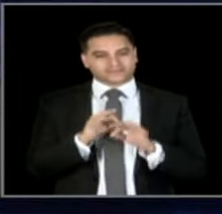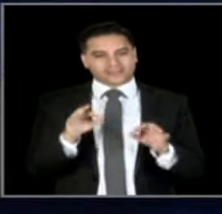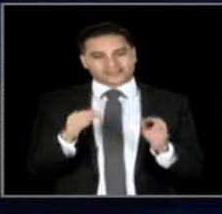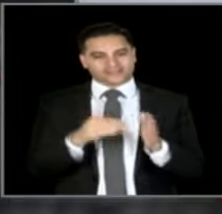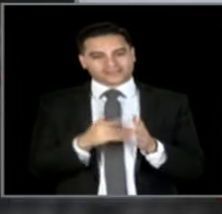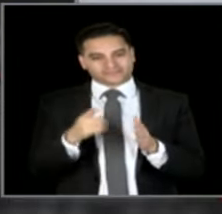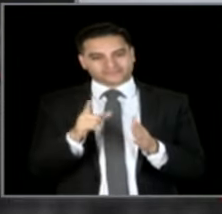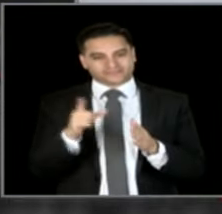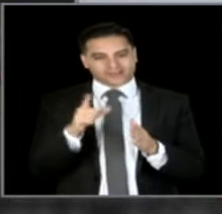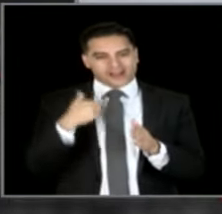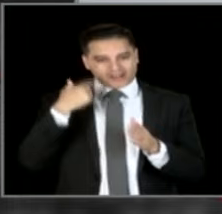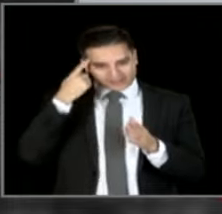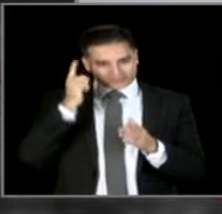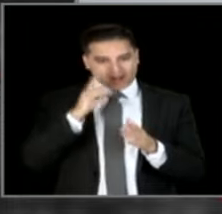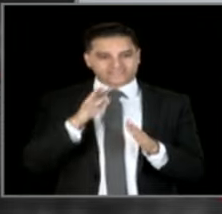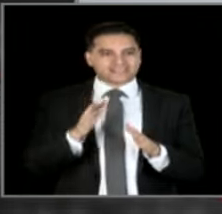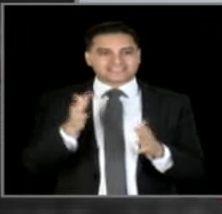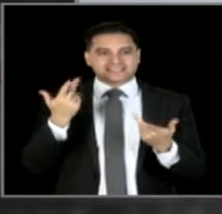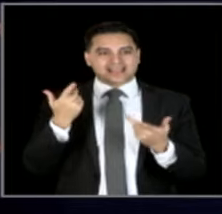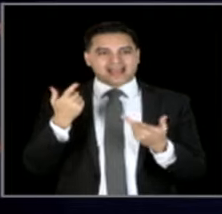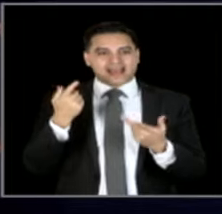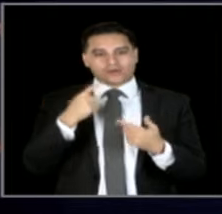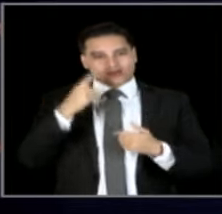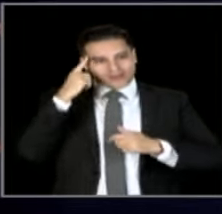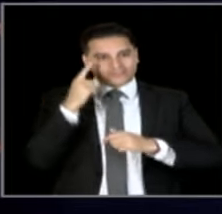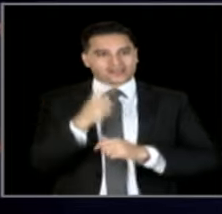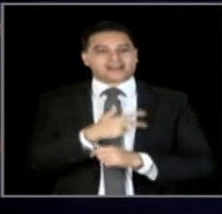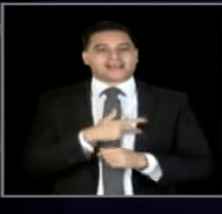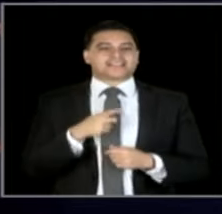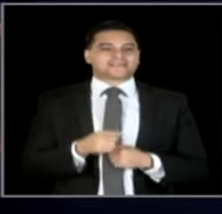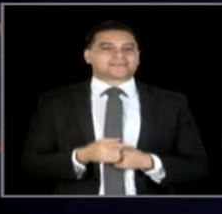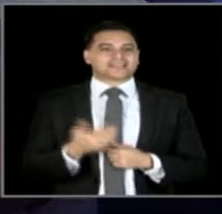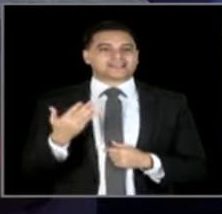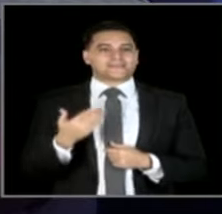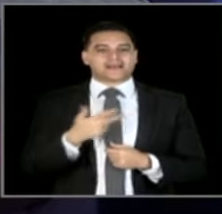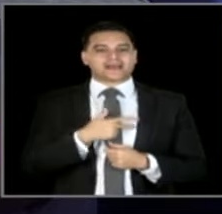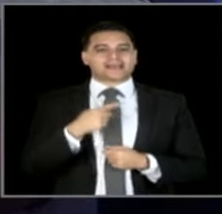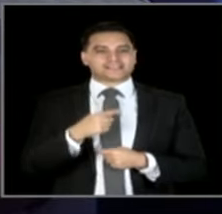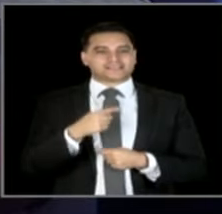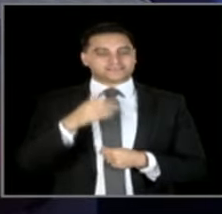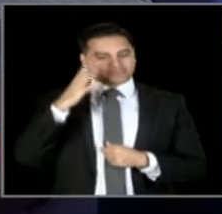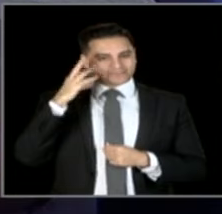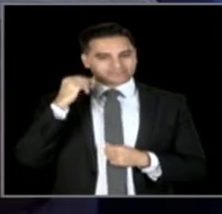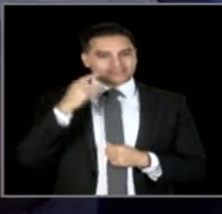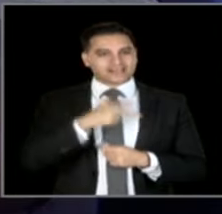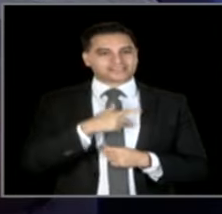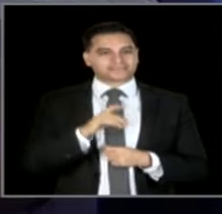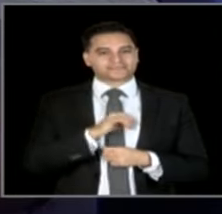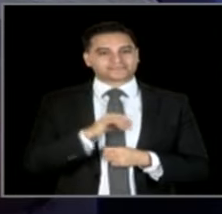يا أنا مش عارف إزاي افتكرت الاسم، لأن واضح إن الاسم كان